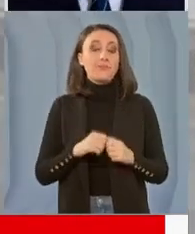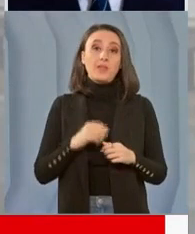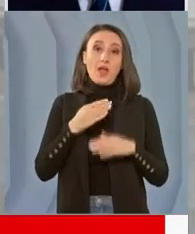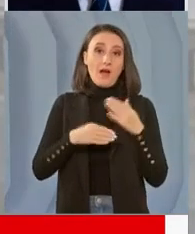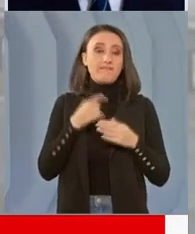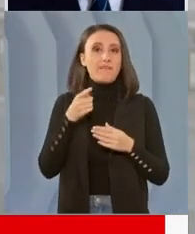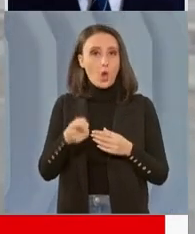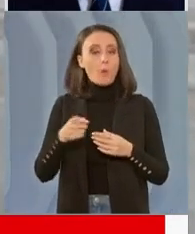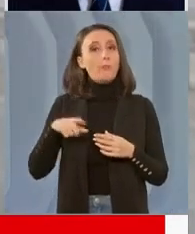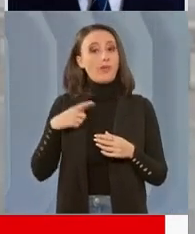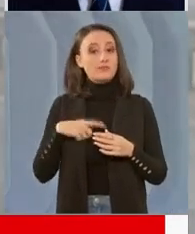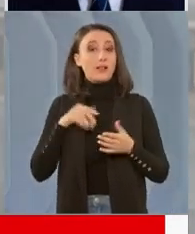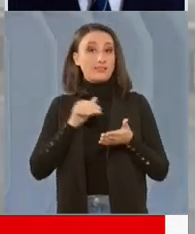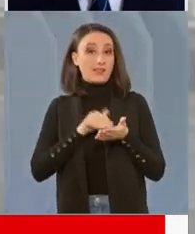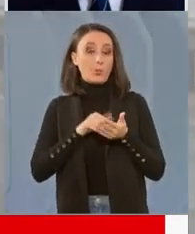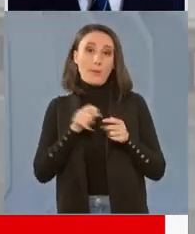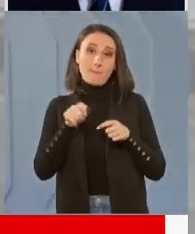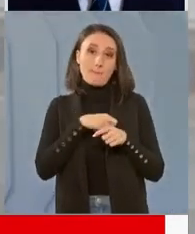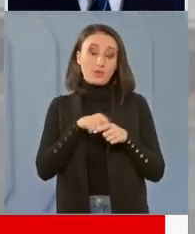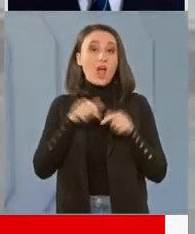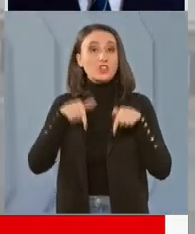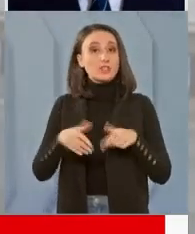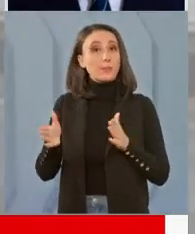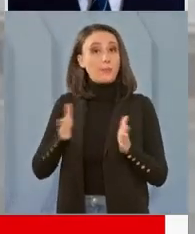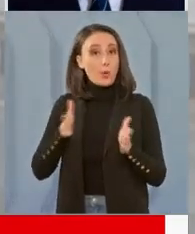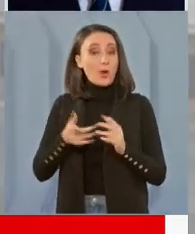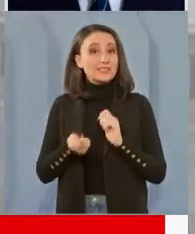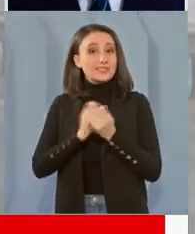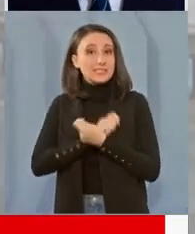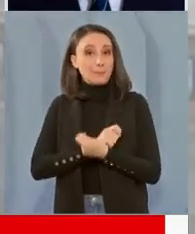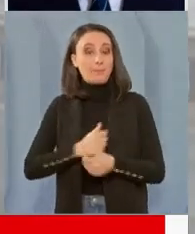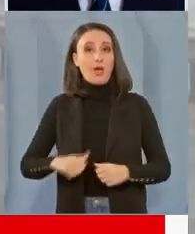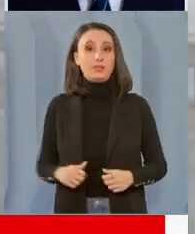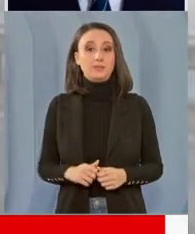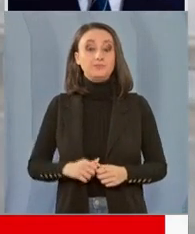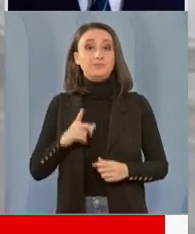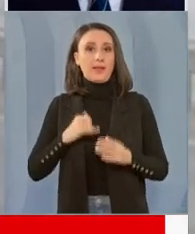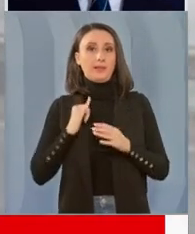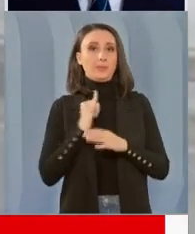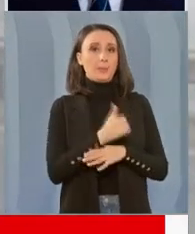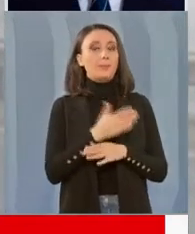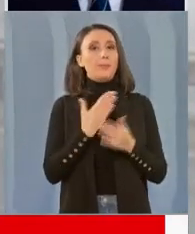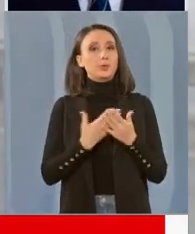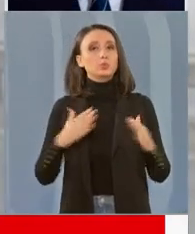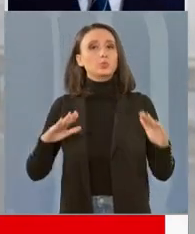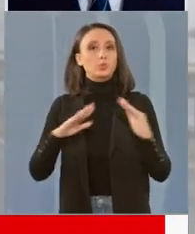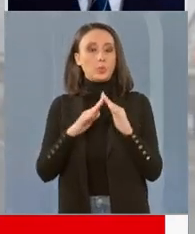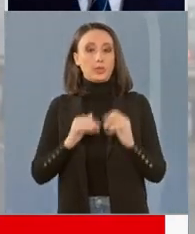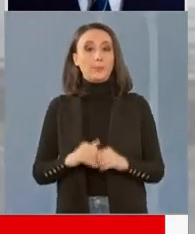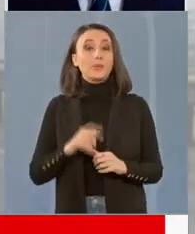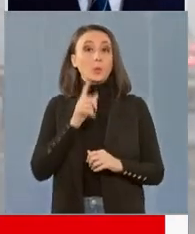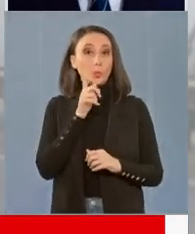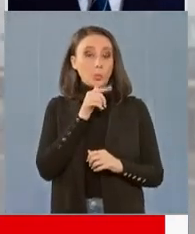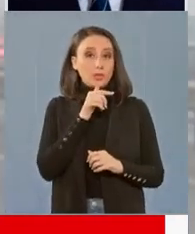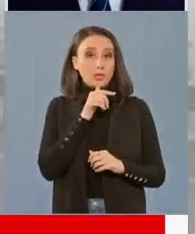de iarnă este necesar să fie schimbate în această perioadă, mai ales dacă ne deplasăm spre zona de munte, acolo